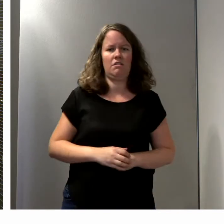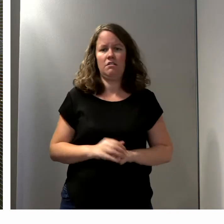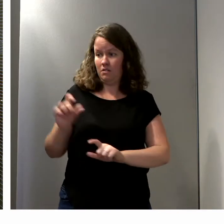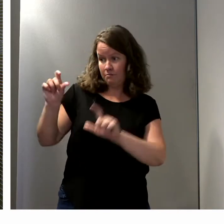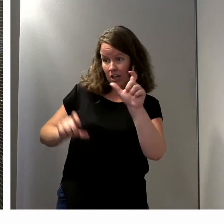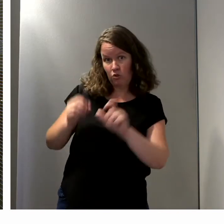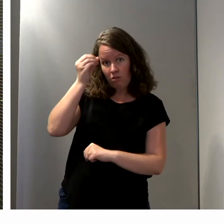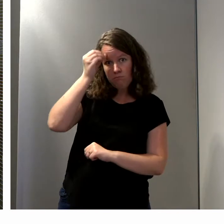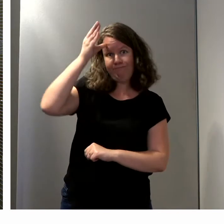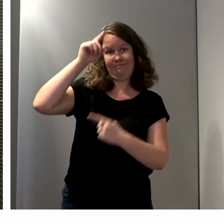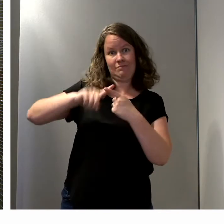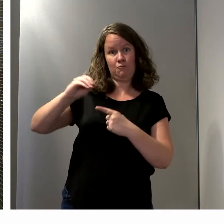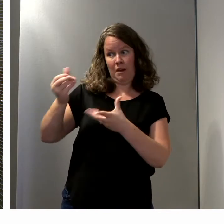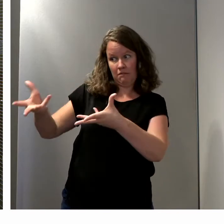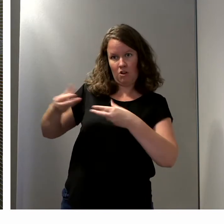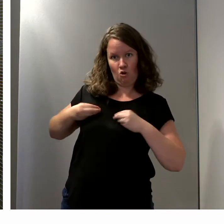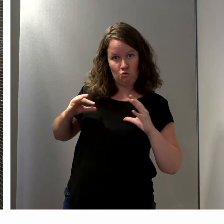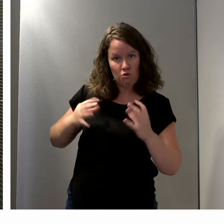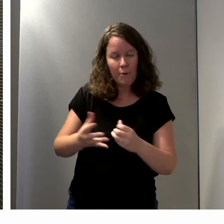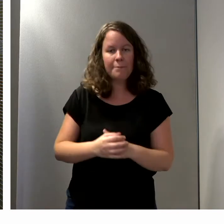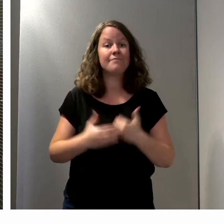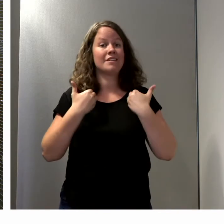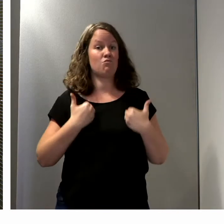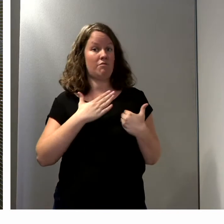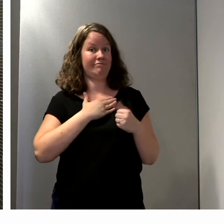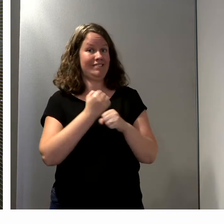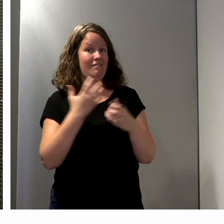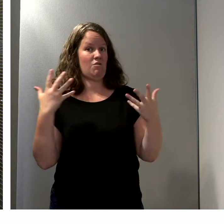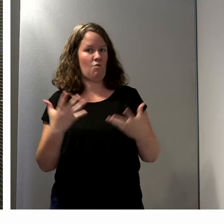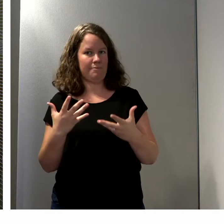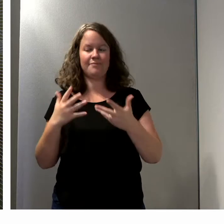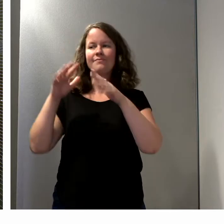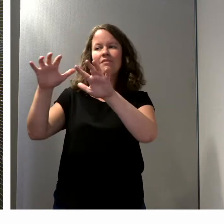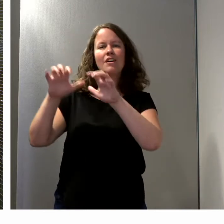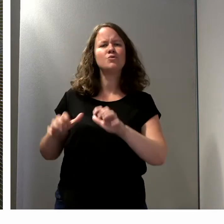Et moi, mon sujet, c'est la simplification des démarches administratives en ligne,